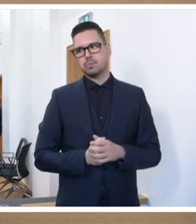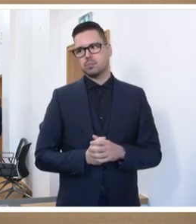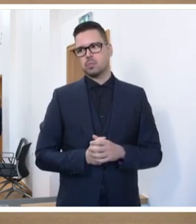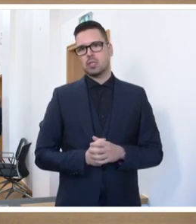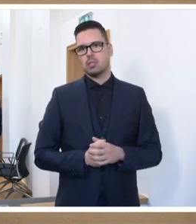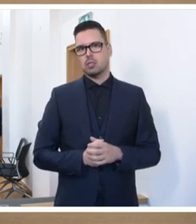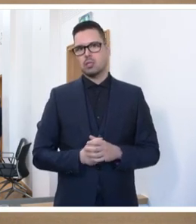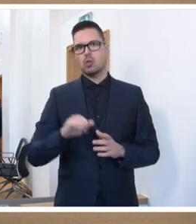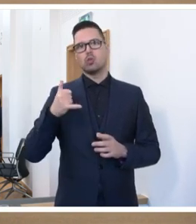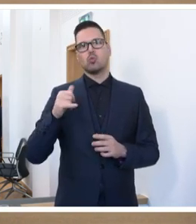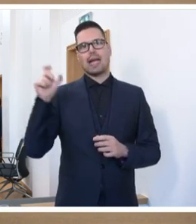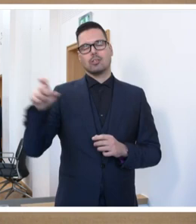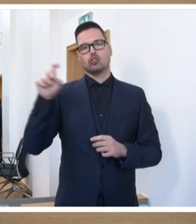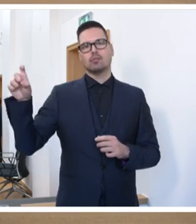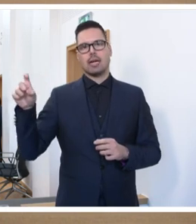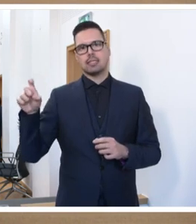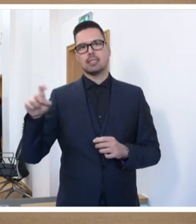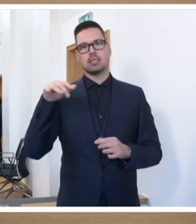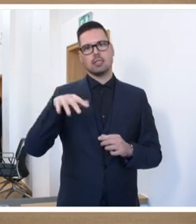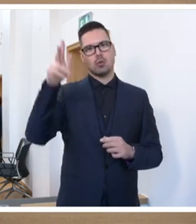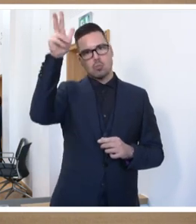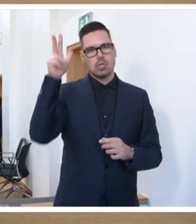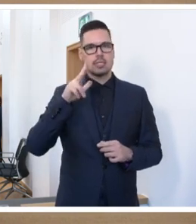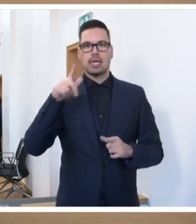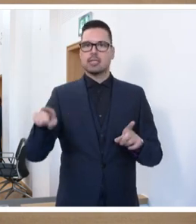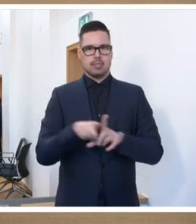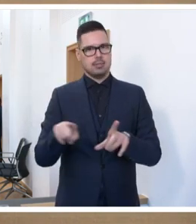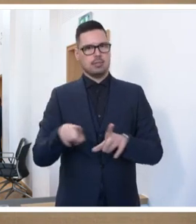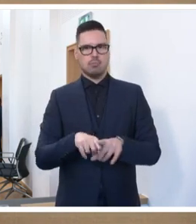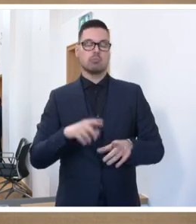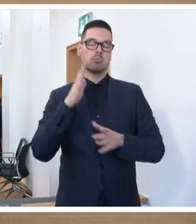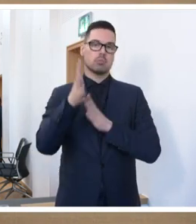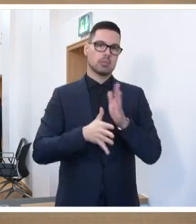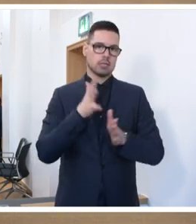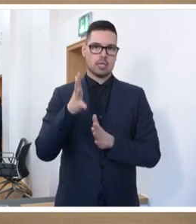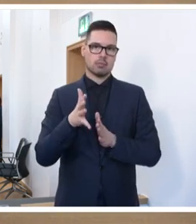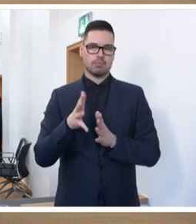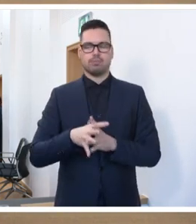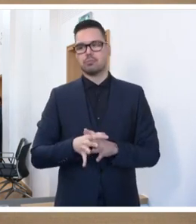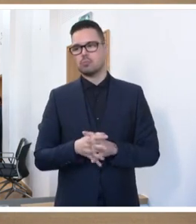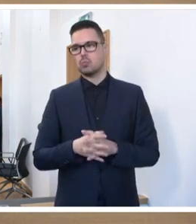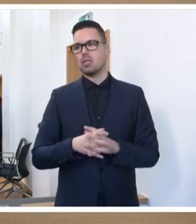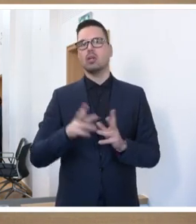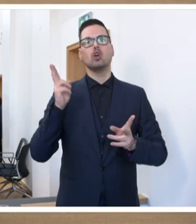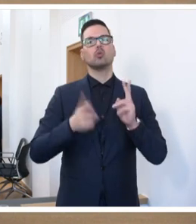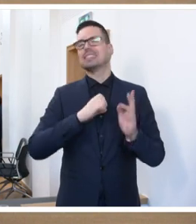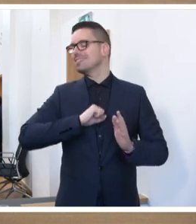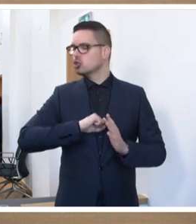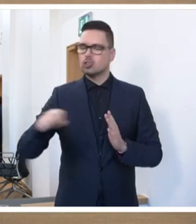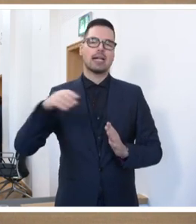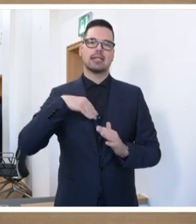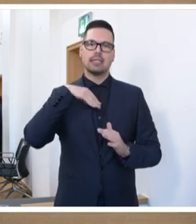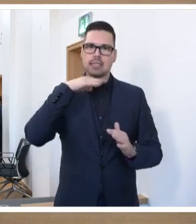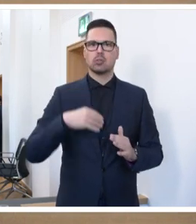Julia Schweizer von der GdP bestätigt Angriffe auf Polizeikräfte. Sie sagt oder sie bemängelt, dass die Justiz nicht schnell genug handle und